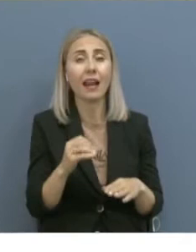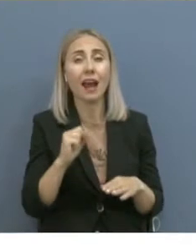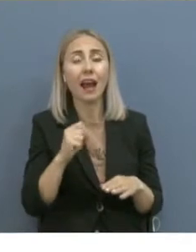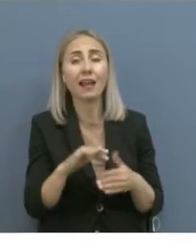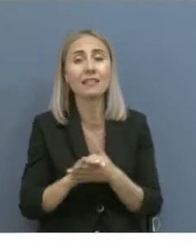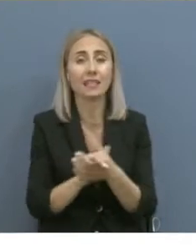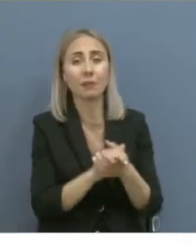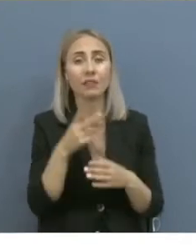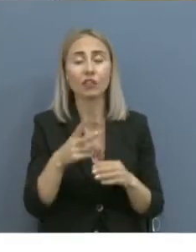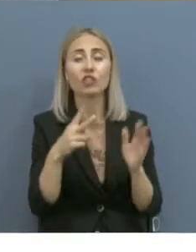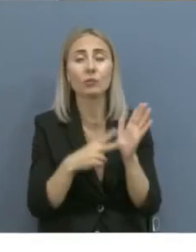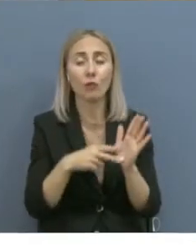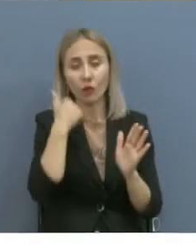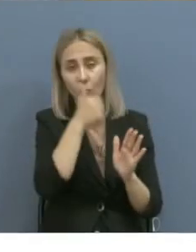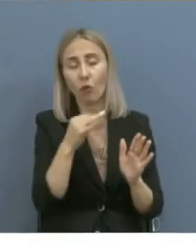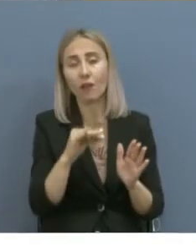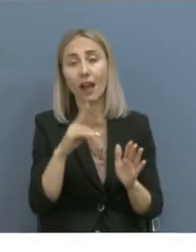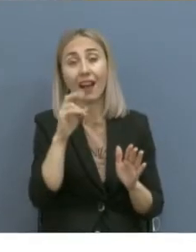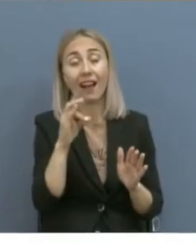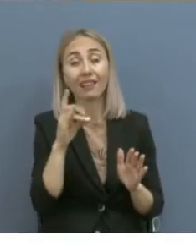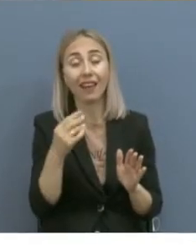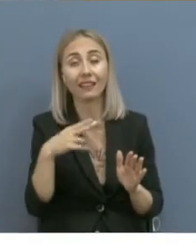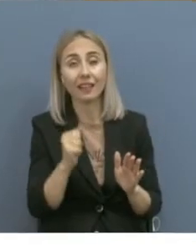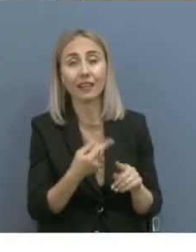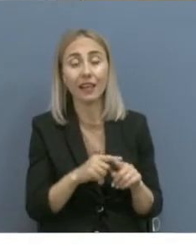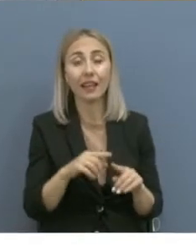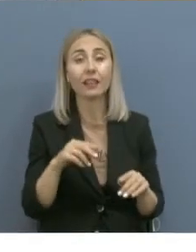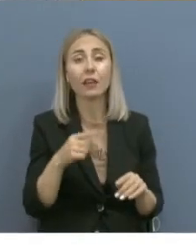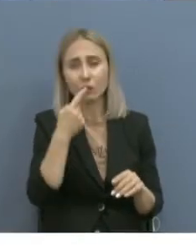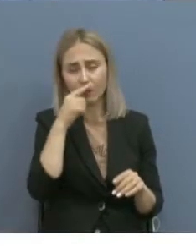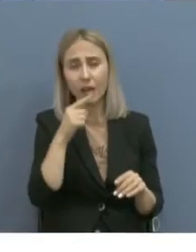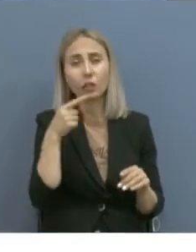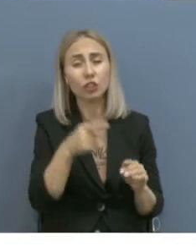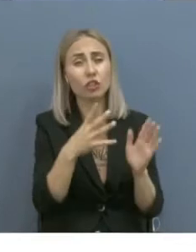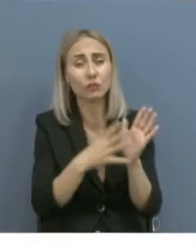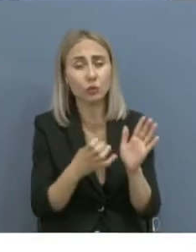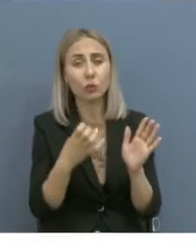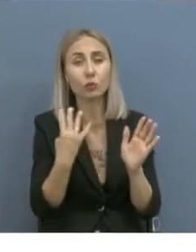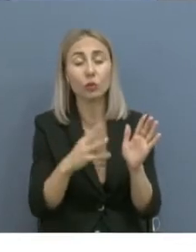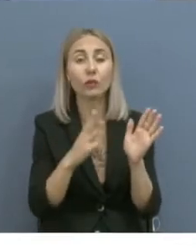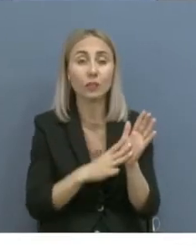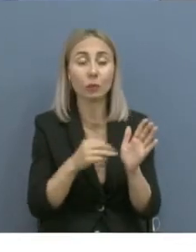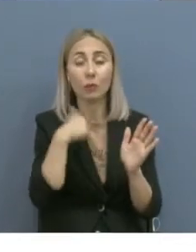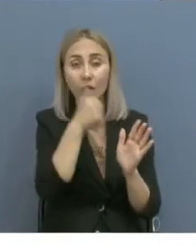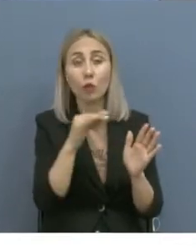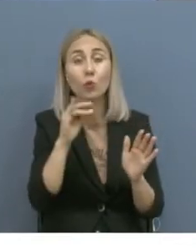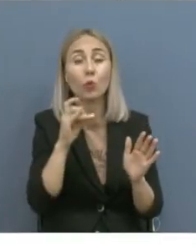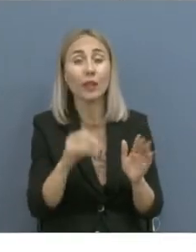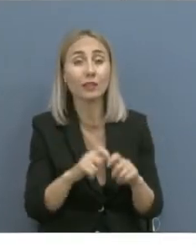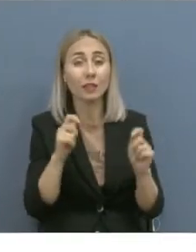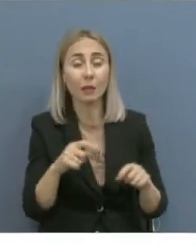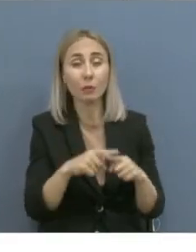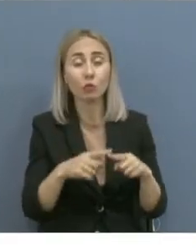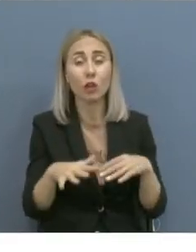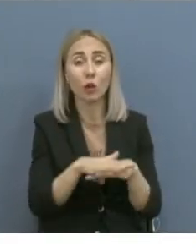күн кездейсоқ таңдалмаған, себебі 1948 жылы дәл осы күні ЮНЕСКО-ның шешімімен және оның бастамасымен